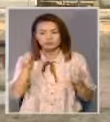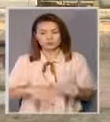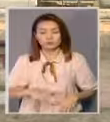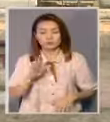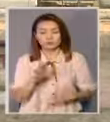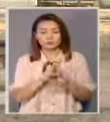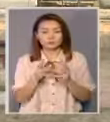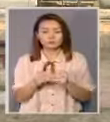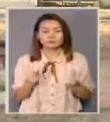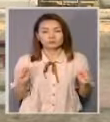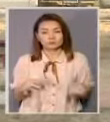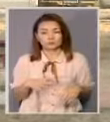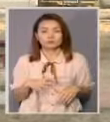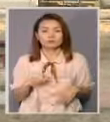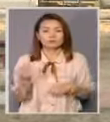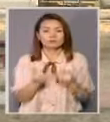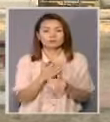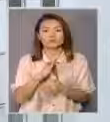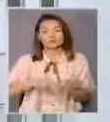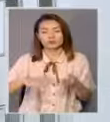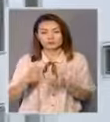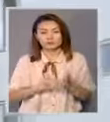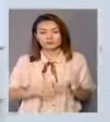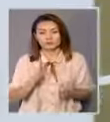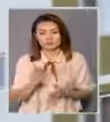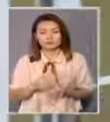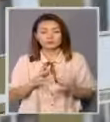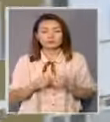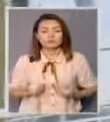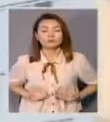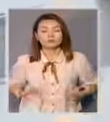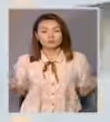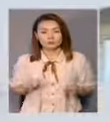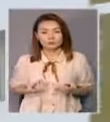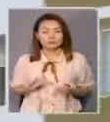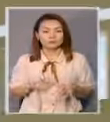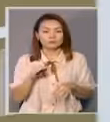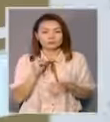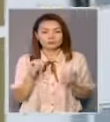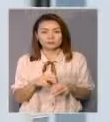время. Таким образом, возможно, будет оплата без комиссии. А для этого жителям необходимо